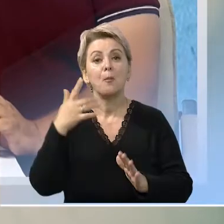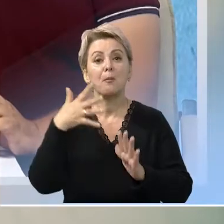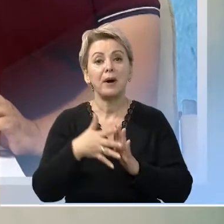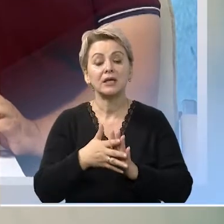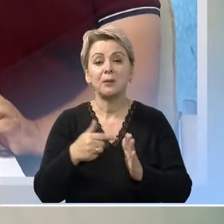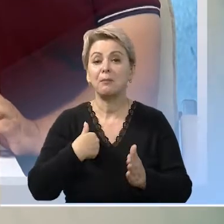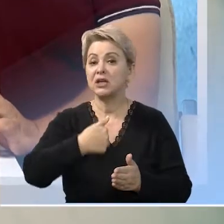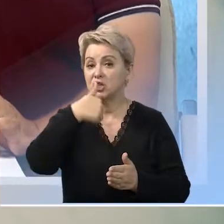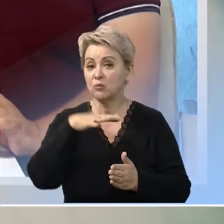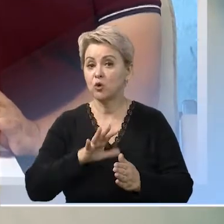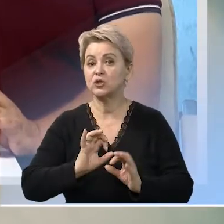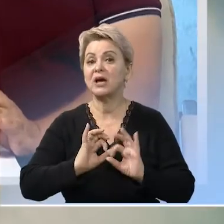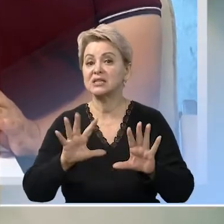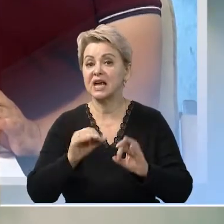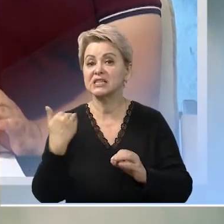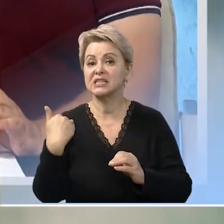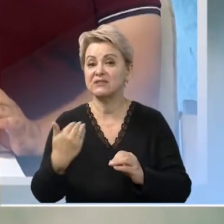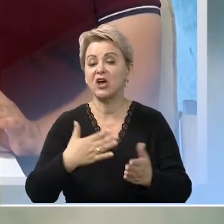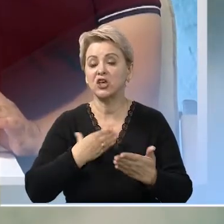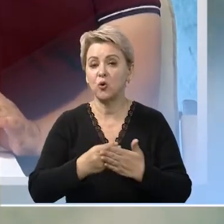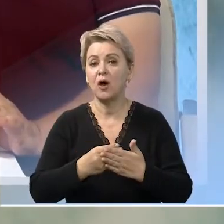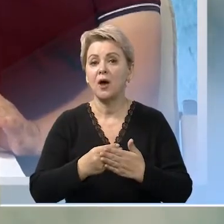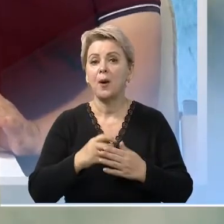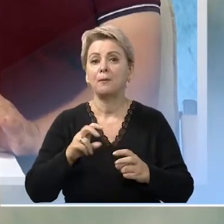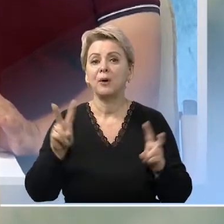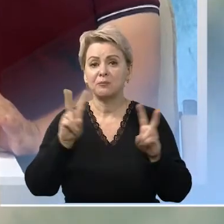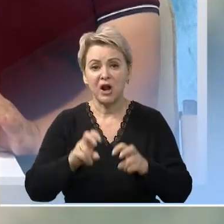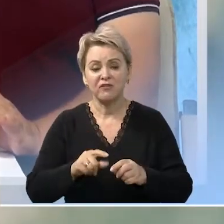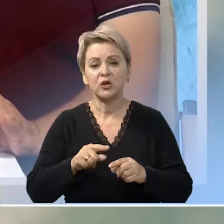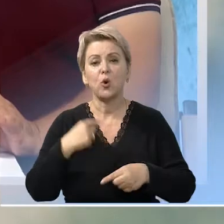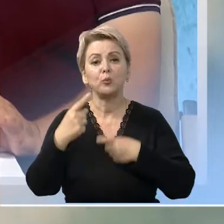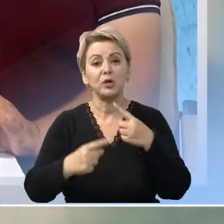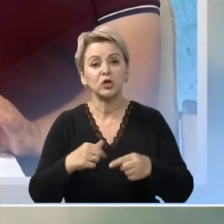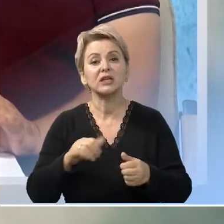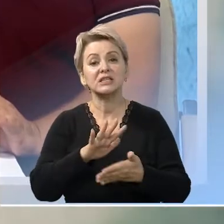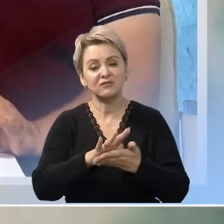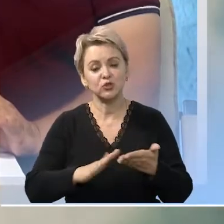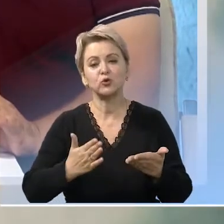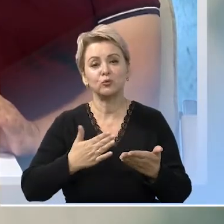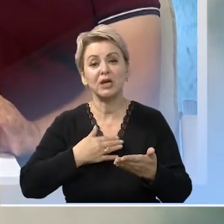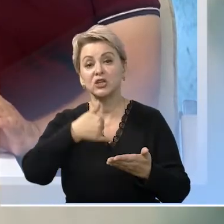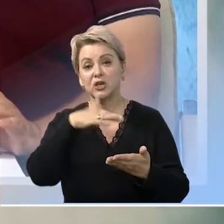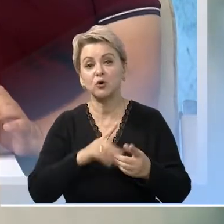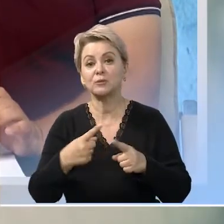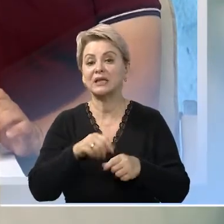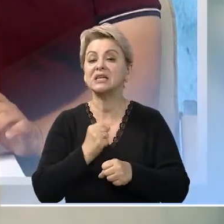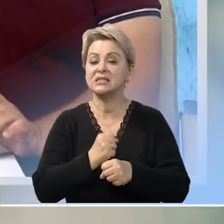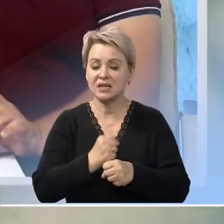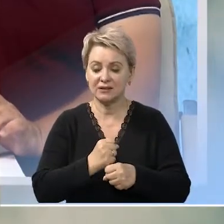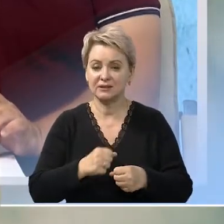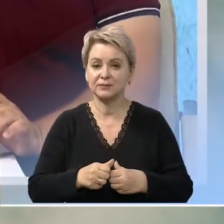Ну, понимаете, не можем раскрывать свои методы и тактику. Извините, конечно, но вот у нас мы не можем